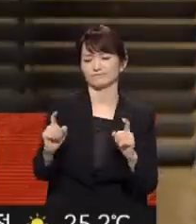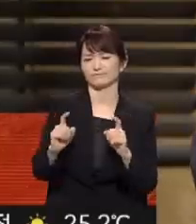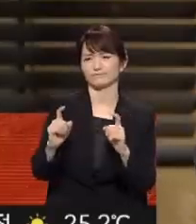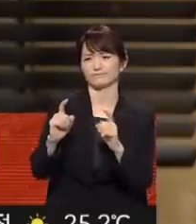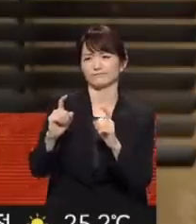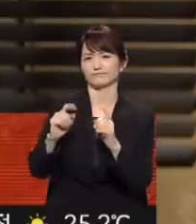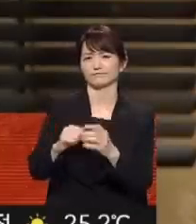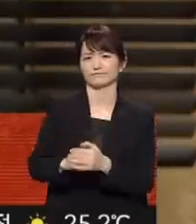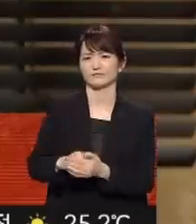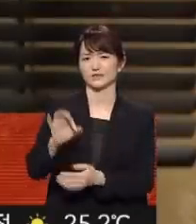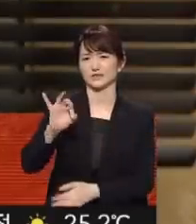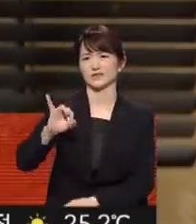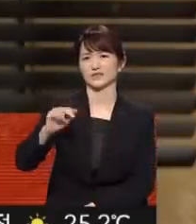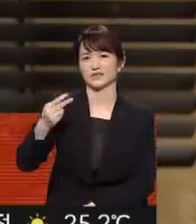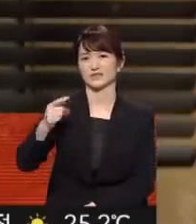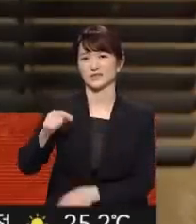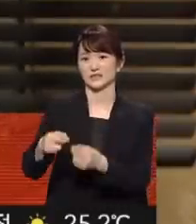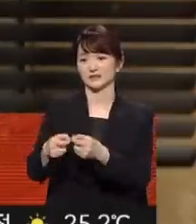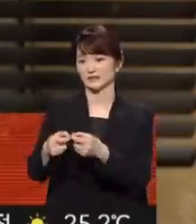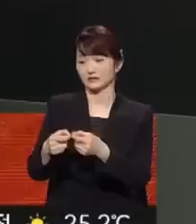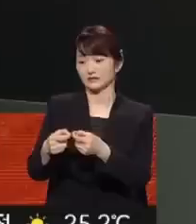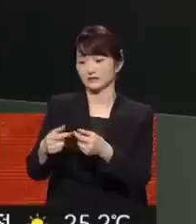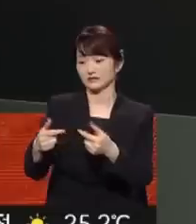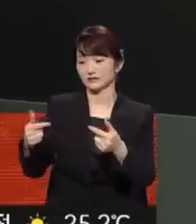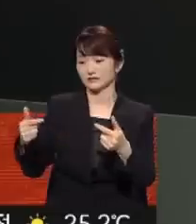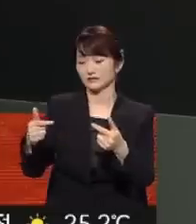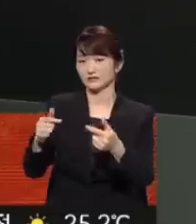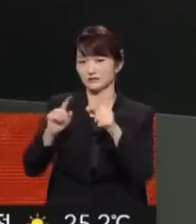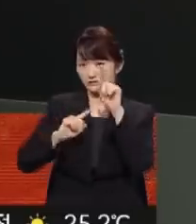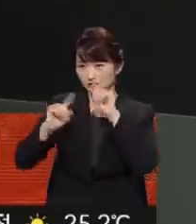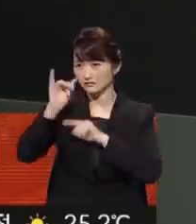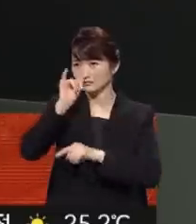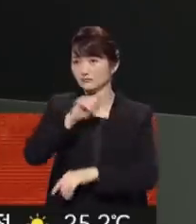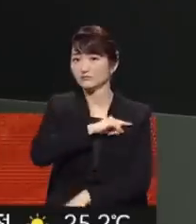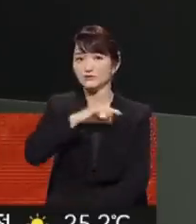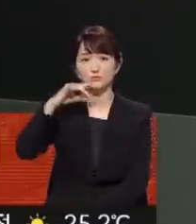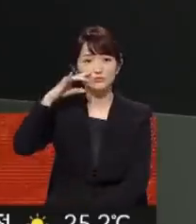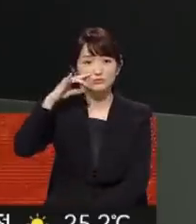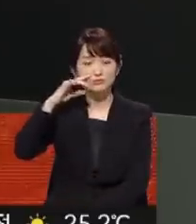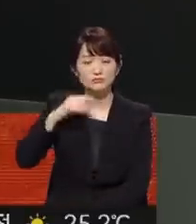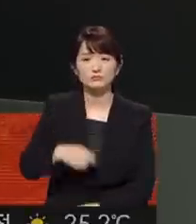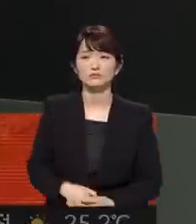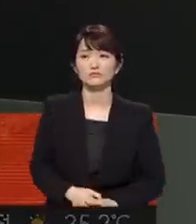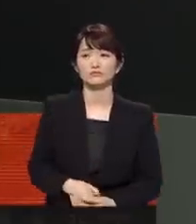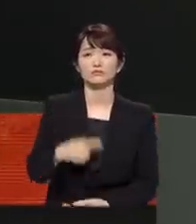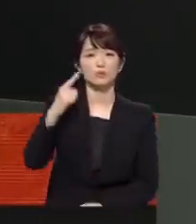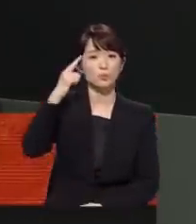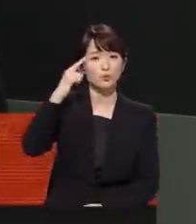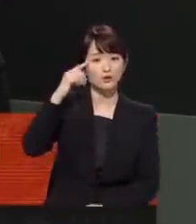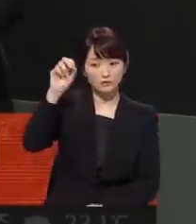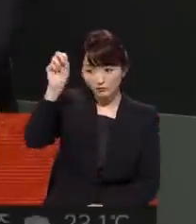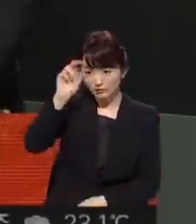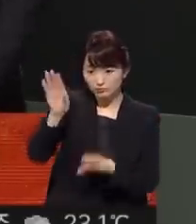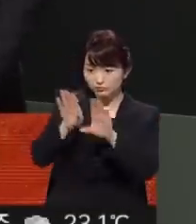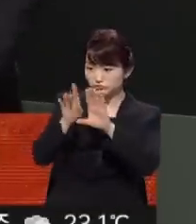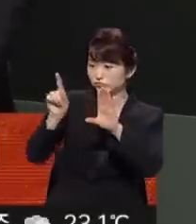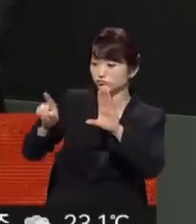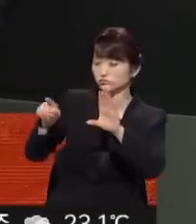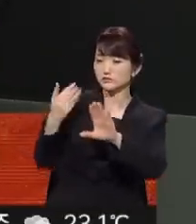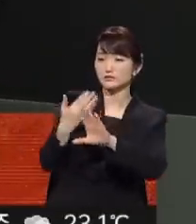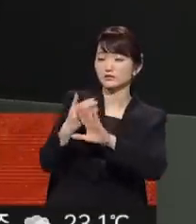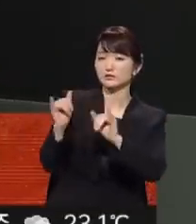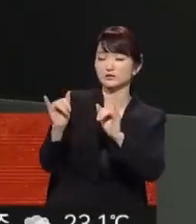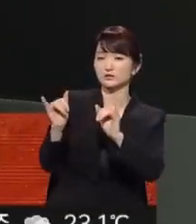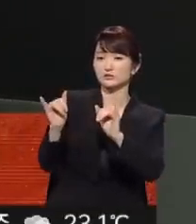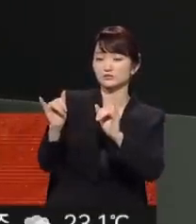늘어나는 부상을 입었다고 합니다. 아니 근데 여기서 제일 궁금한 거 팀장님 도대체 왜 갑자기 띵동하고 와가지고 남의 집에서